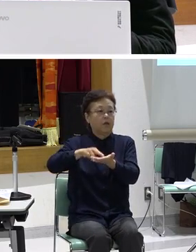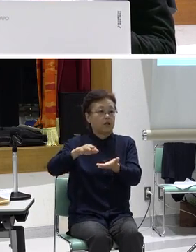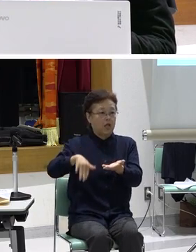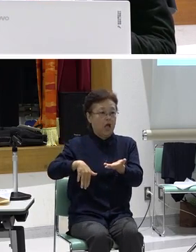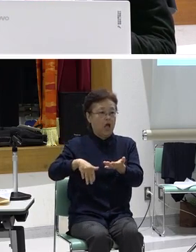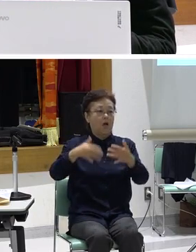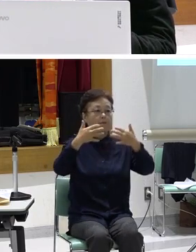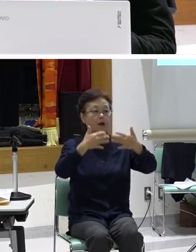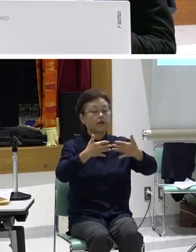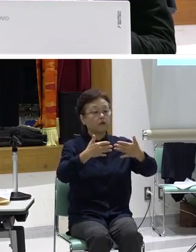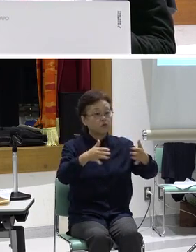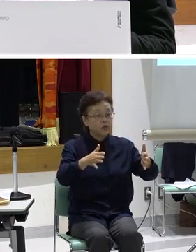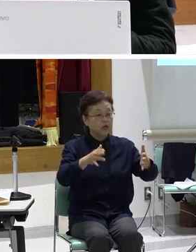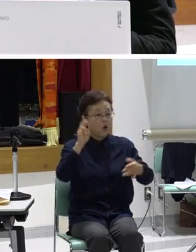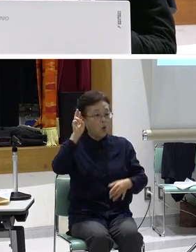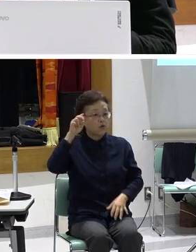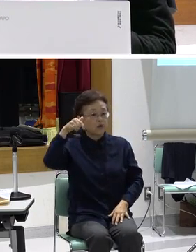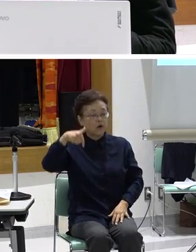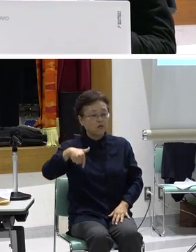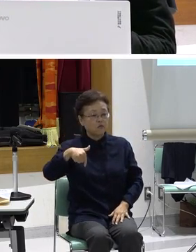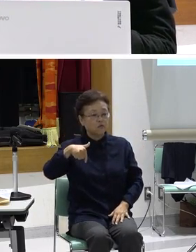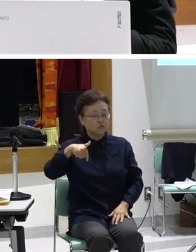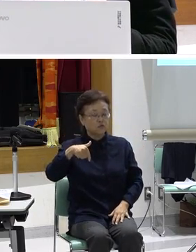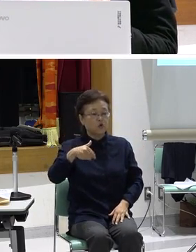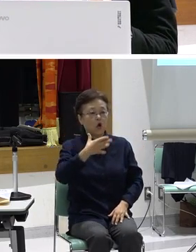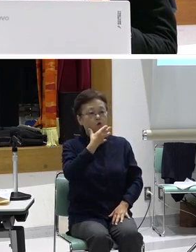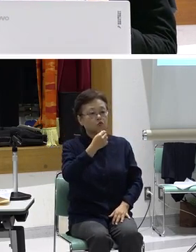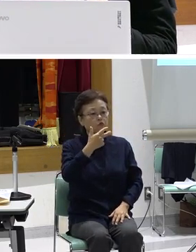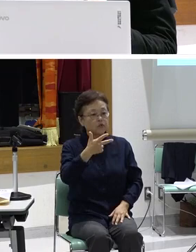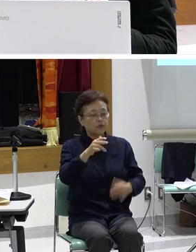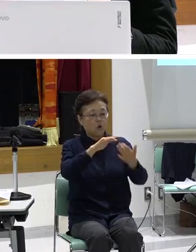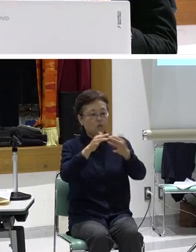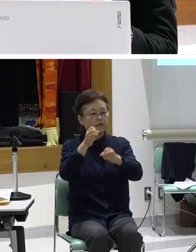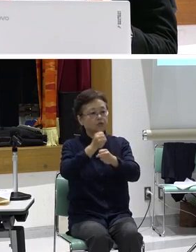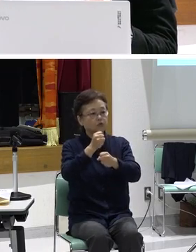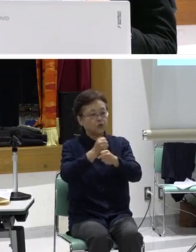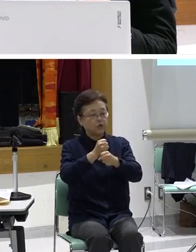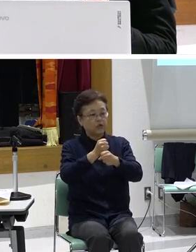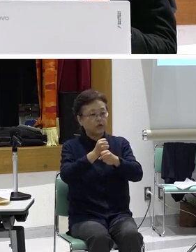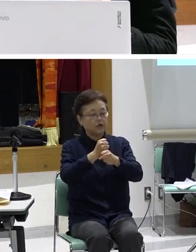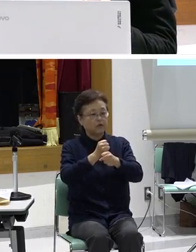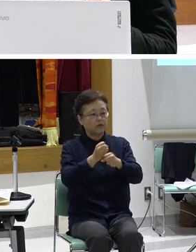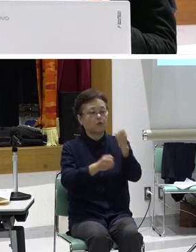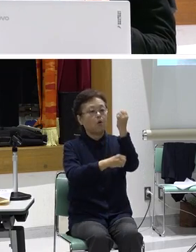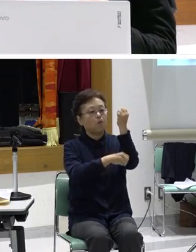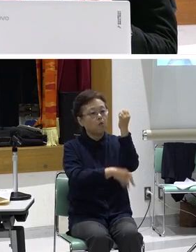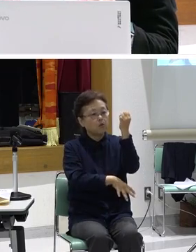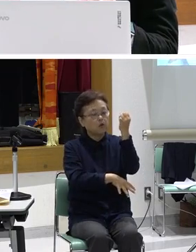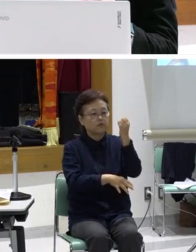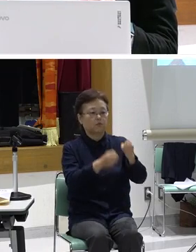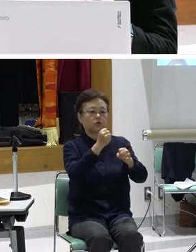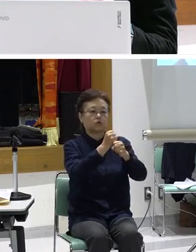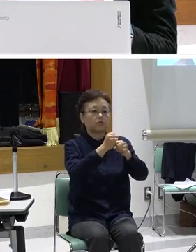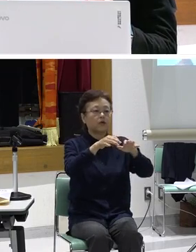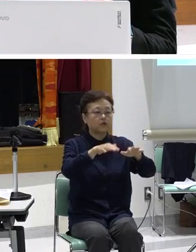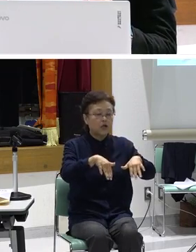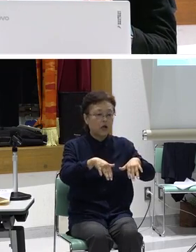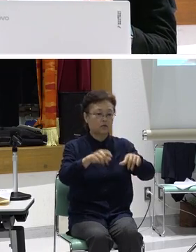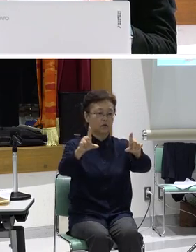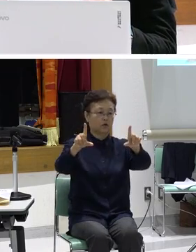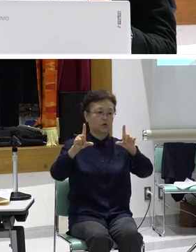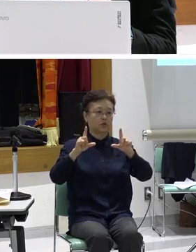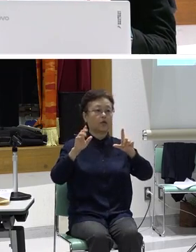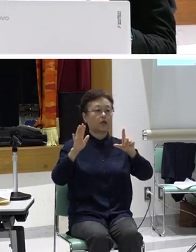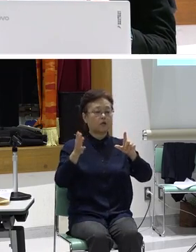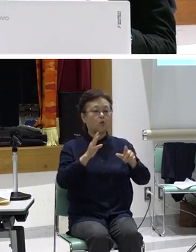の福祉のまちづくり条例の基準をベースに作った、だから法律を守ってるんですっていうのが、まあ、その当時の万博